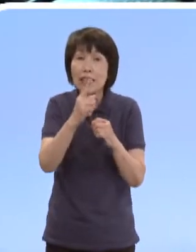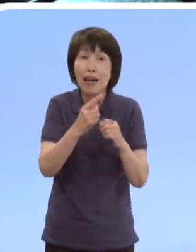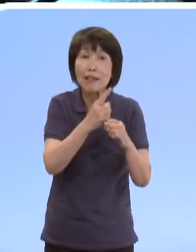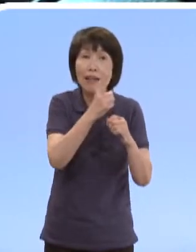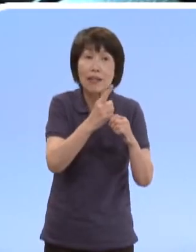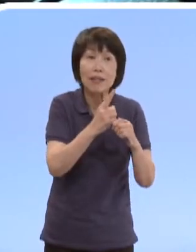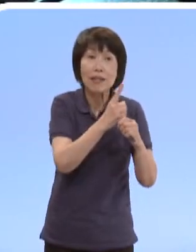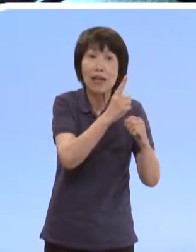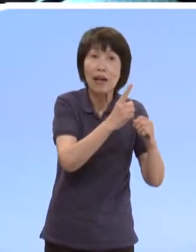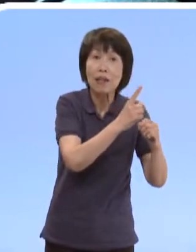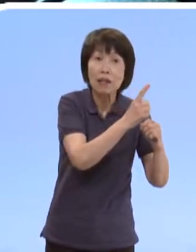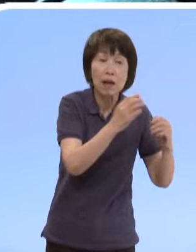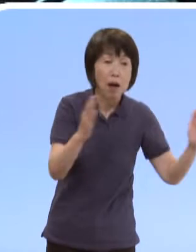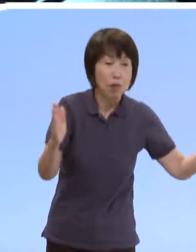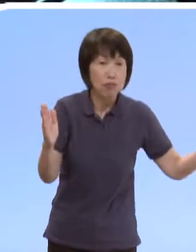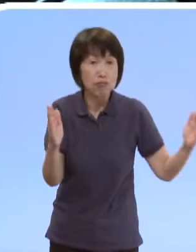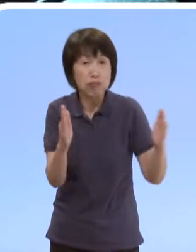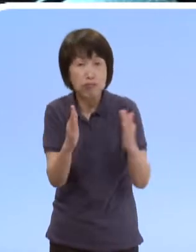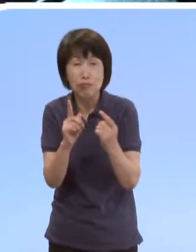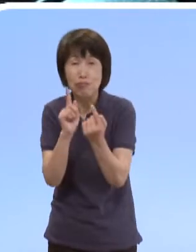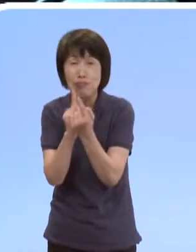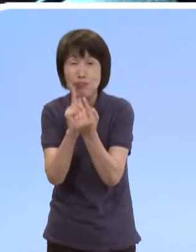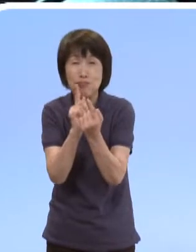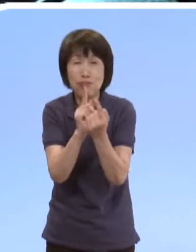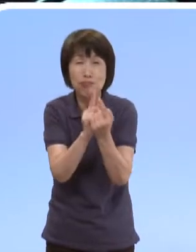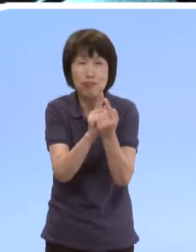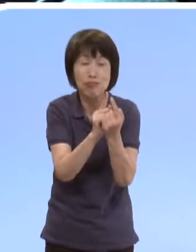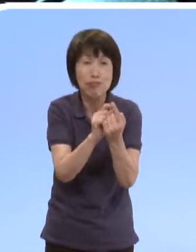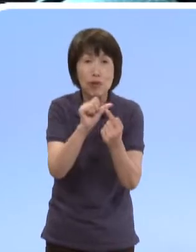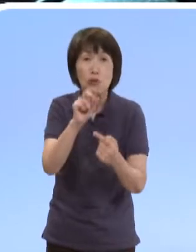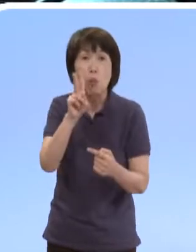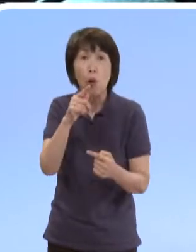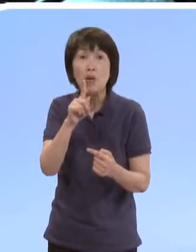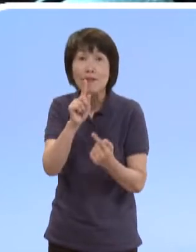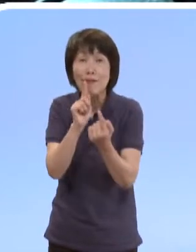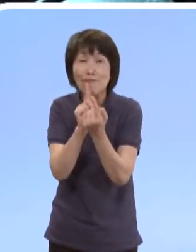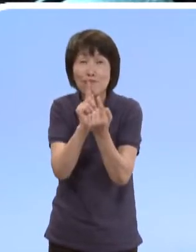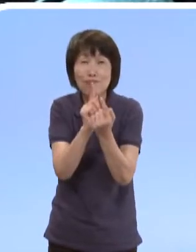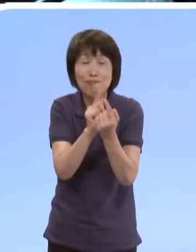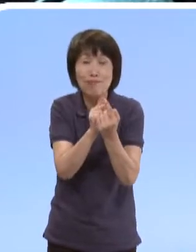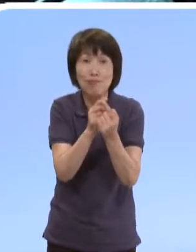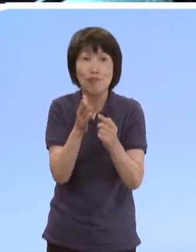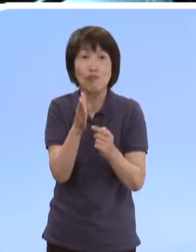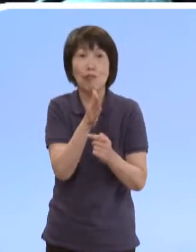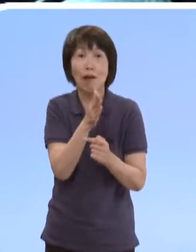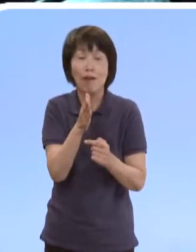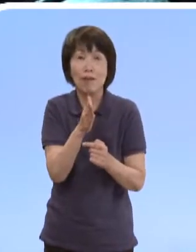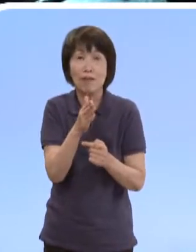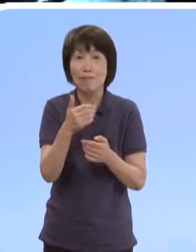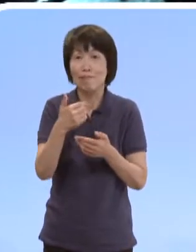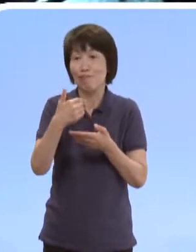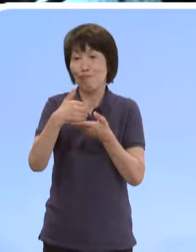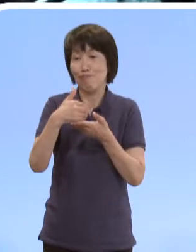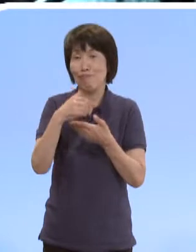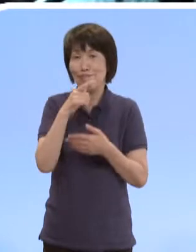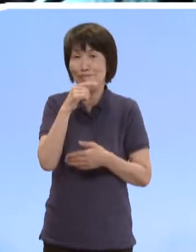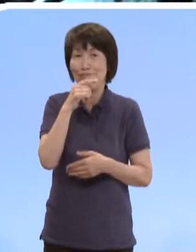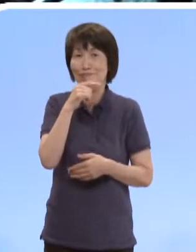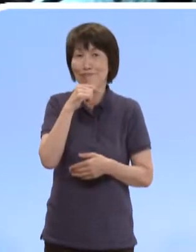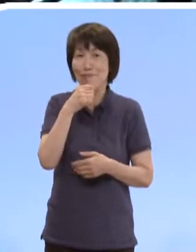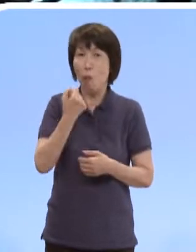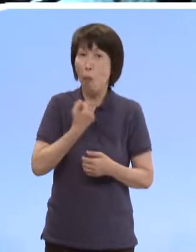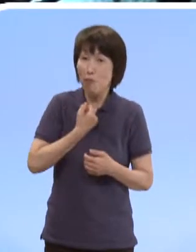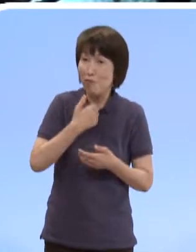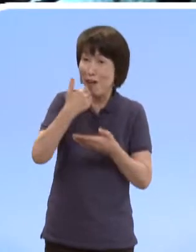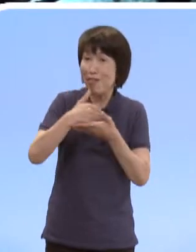い5秒に1回合ってます。だいぶ合ってる。 聞いてみないとわからないですね。にしても店長